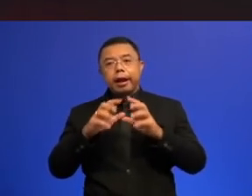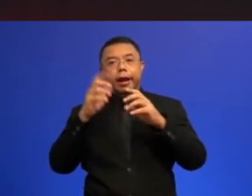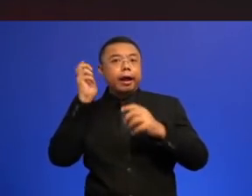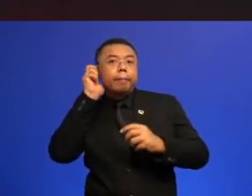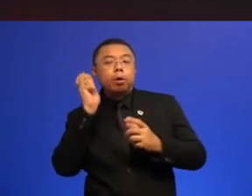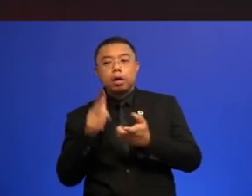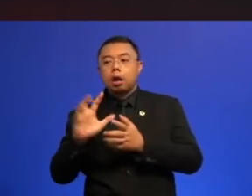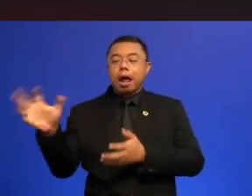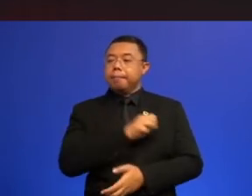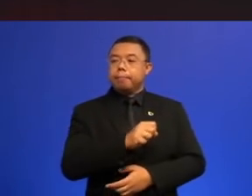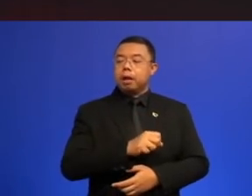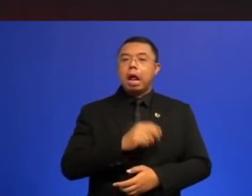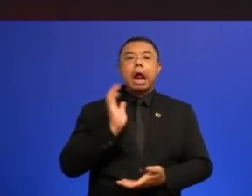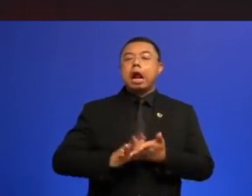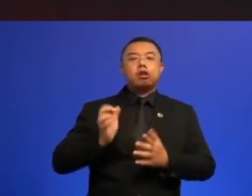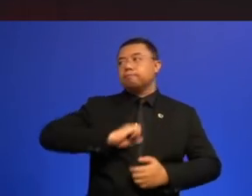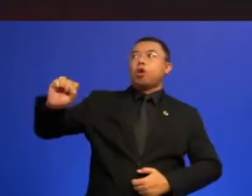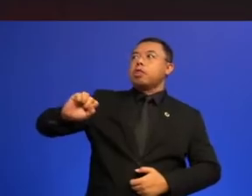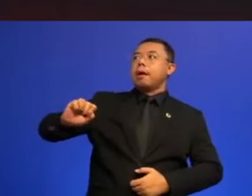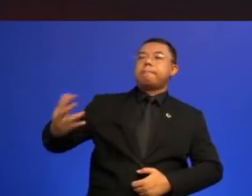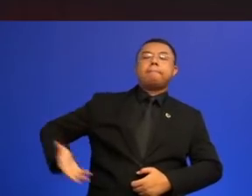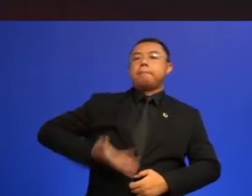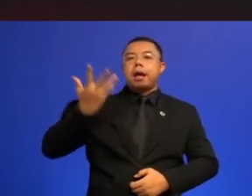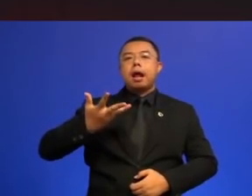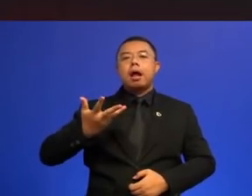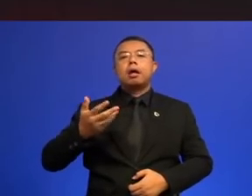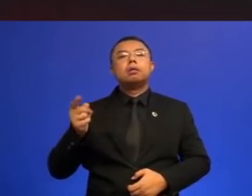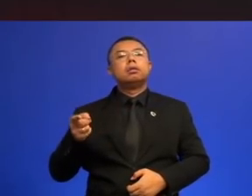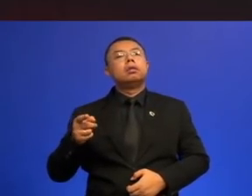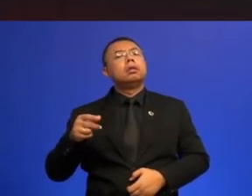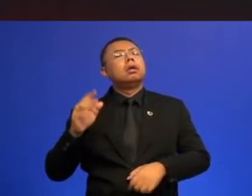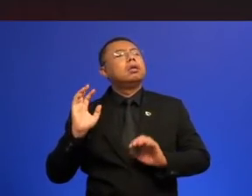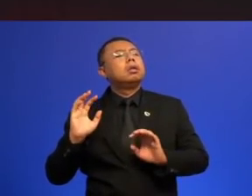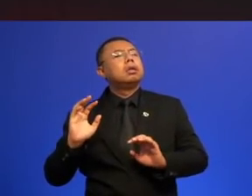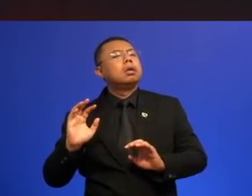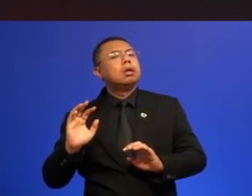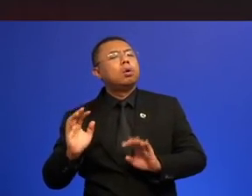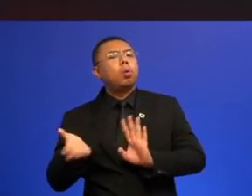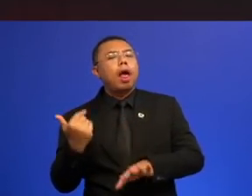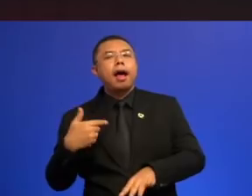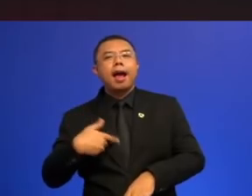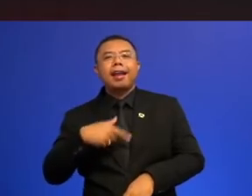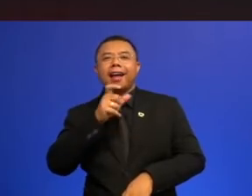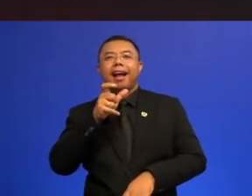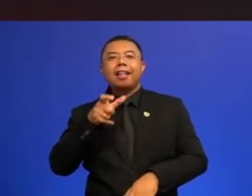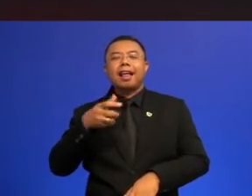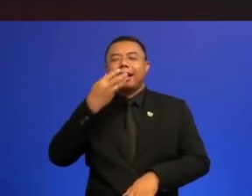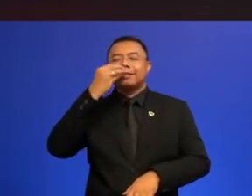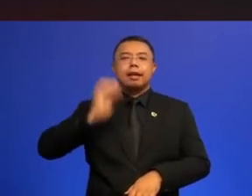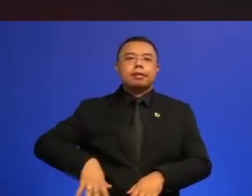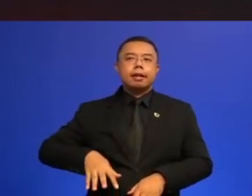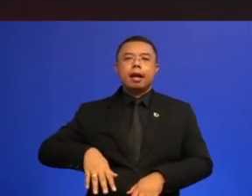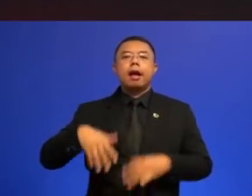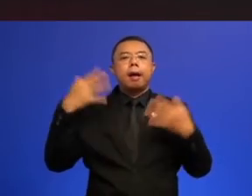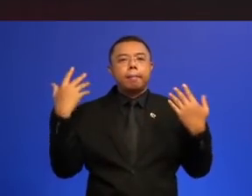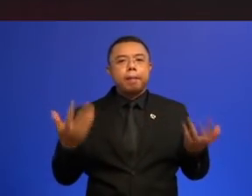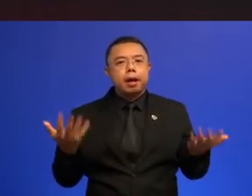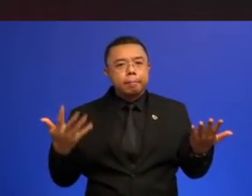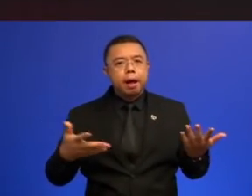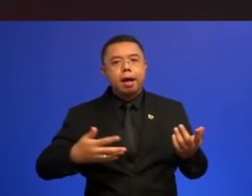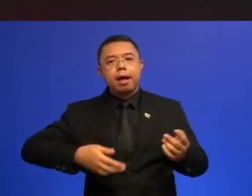Sehingga kalau diambil handphonenya selalu berontak-berontak. Dan tidak sering juga sudah mulai ada kata-kata sia-sia. Bagaimana